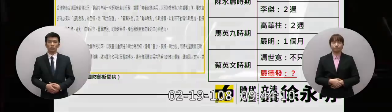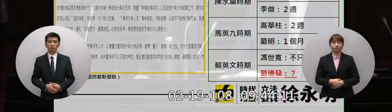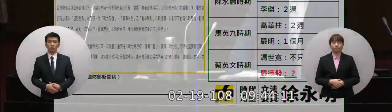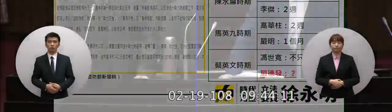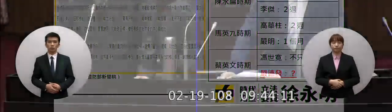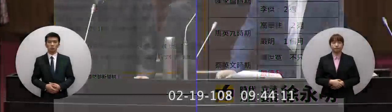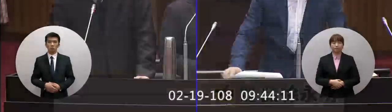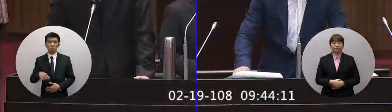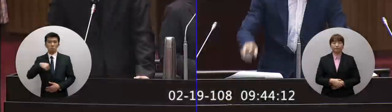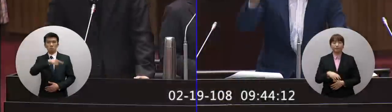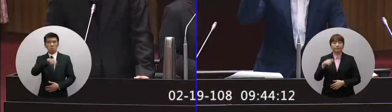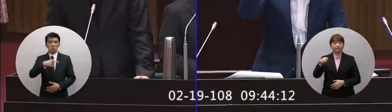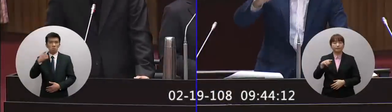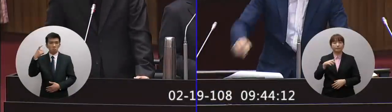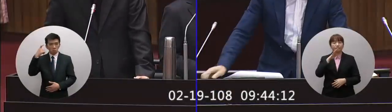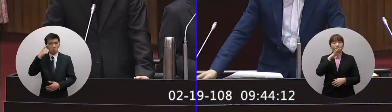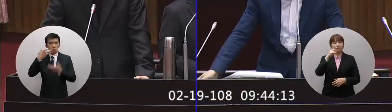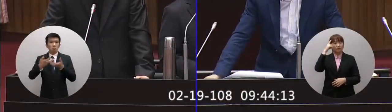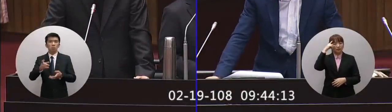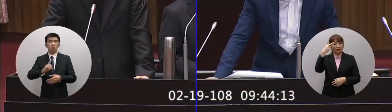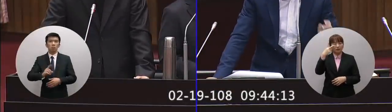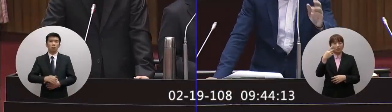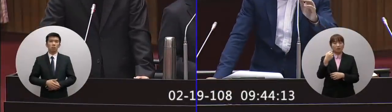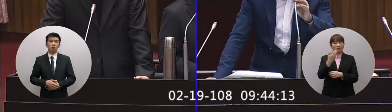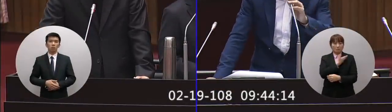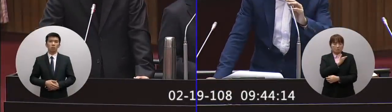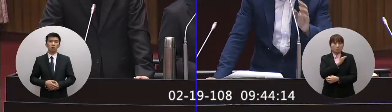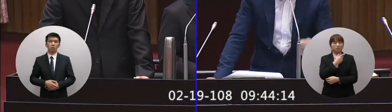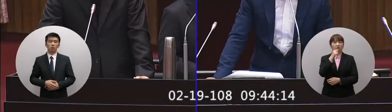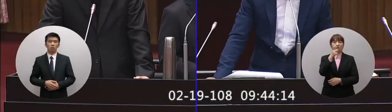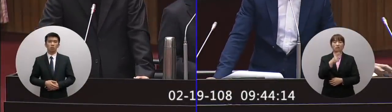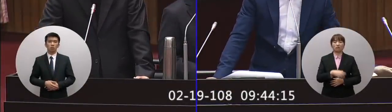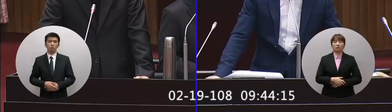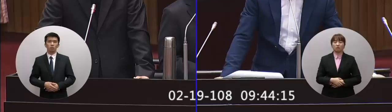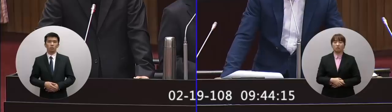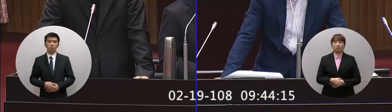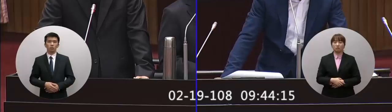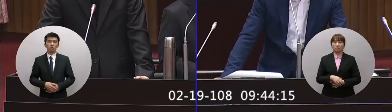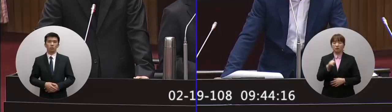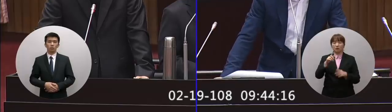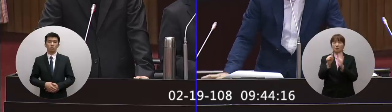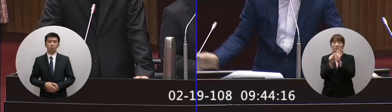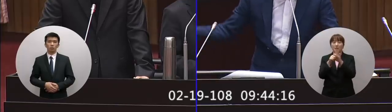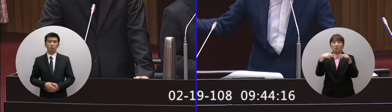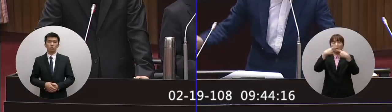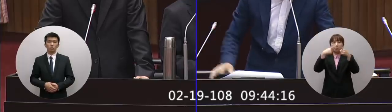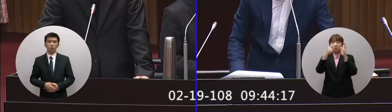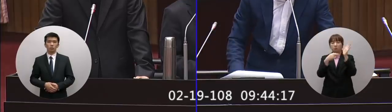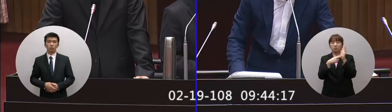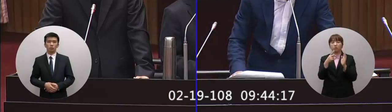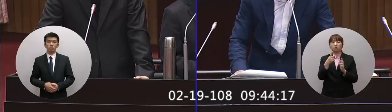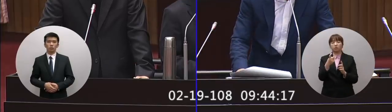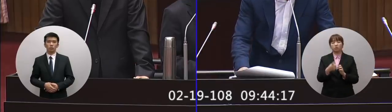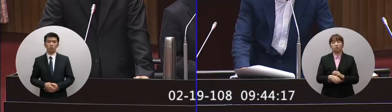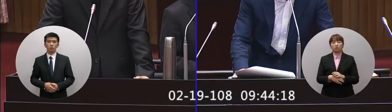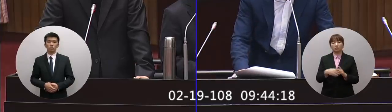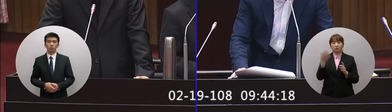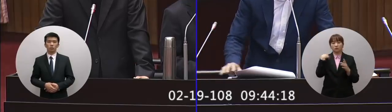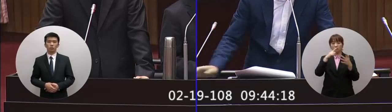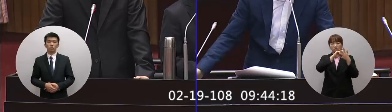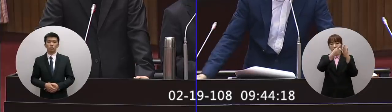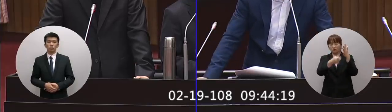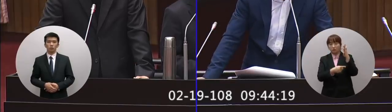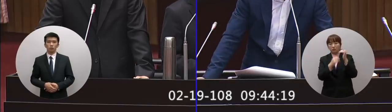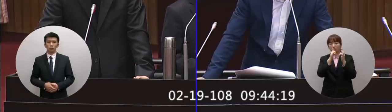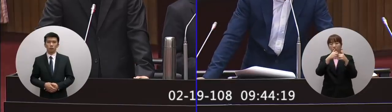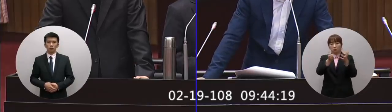我们是强调 他在讲说连两天都撑不下去，你没办法辩护。我这边整理历任国防部长